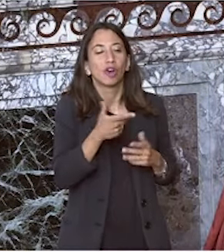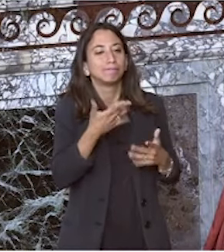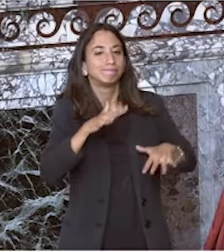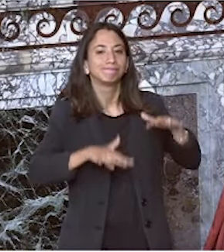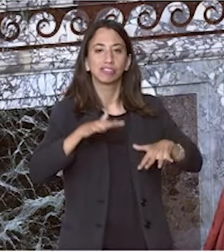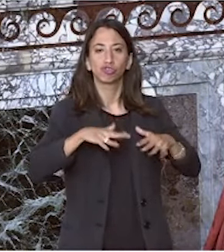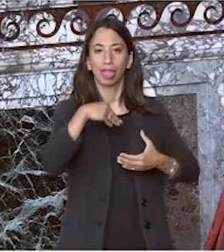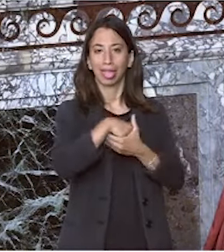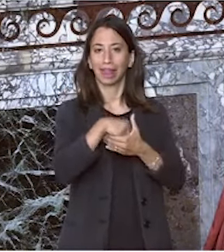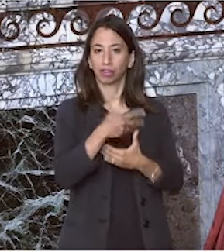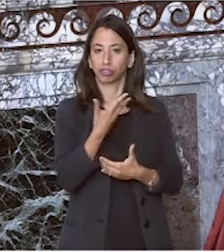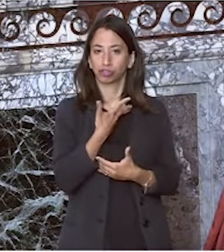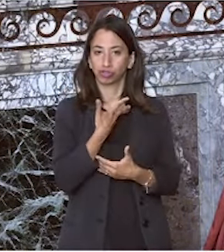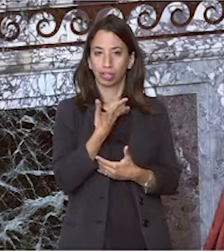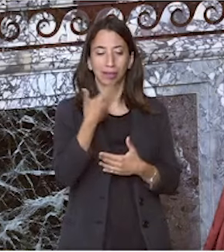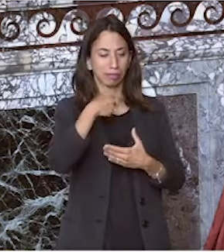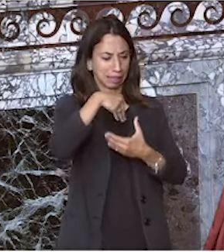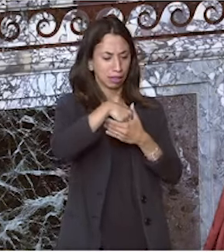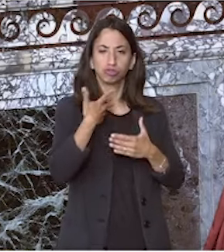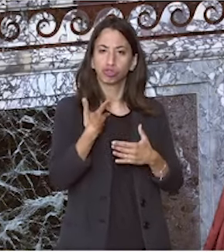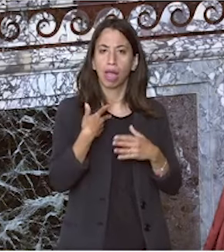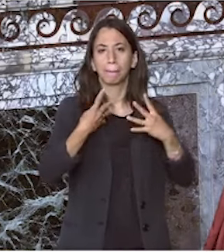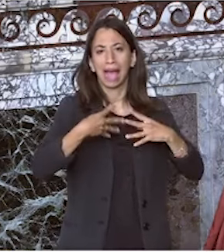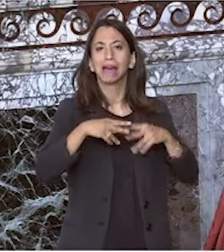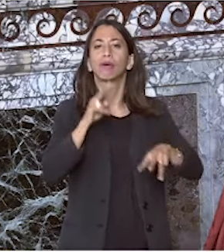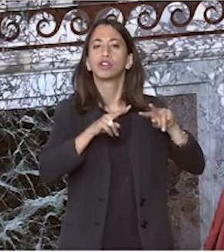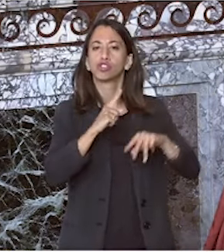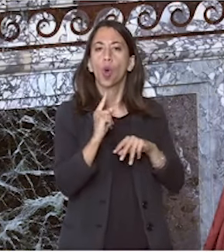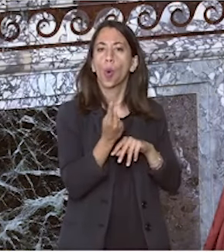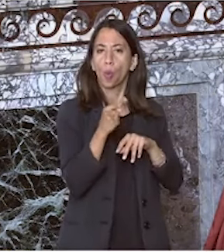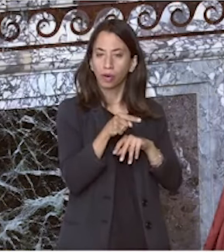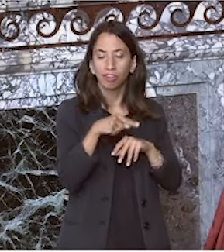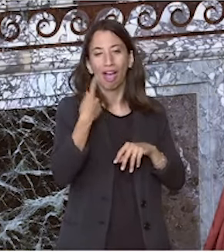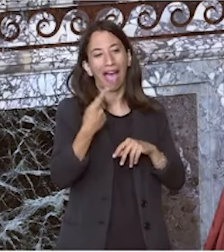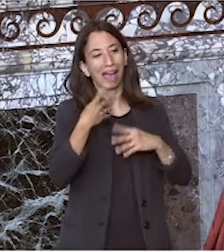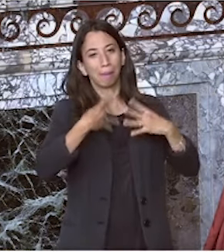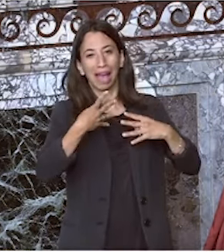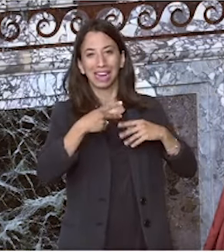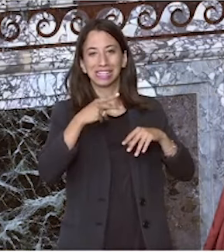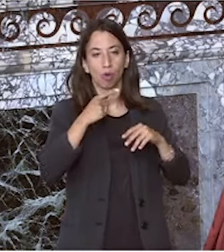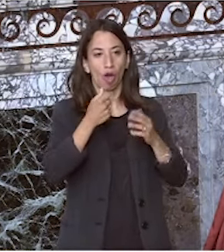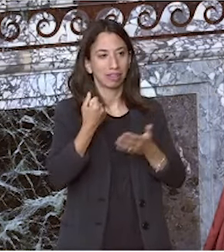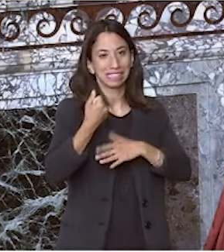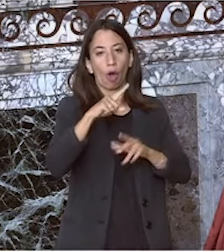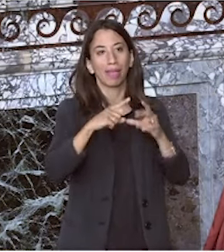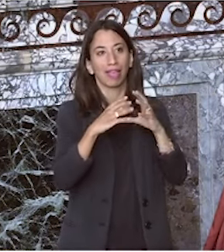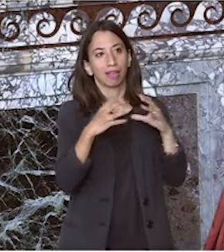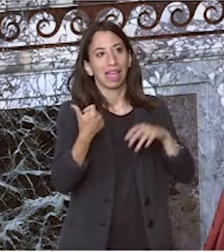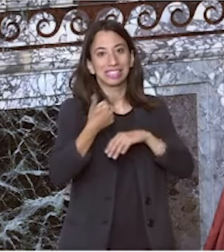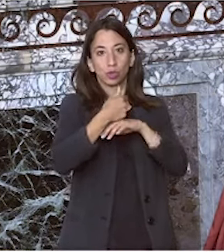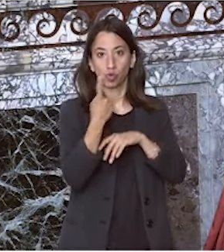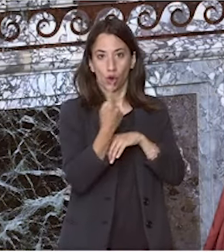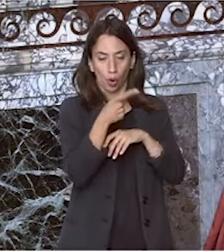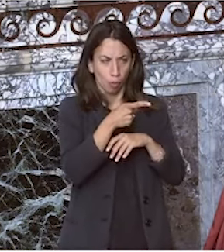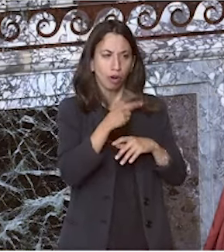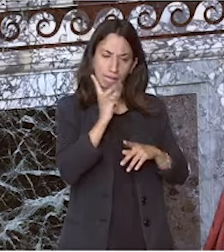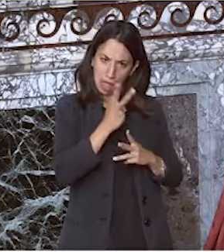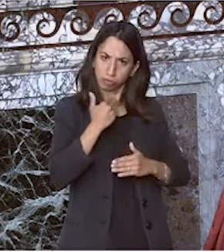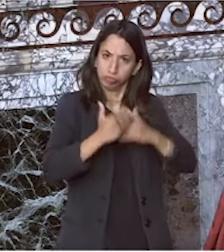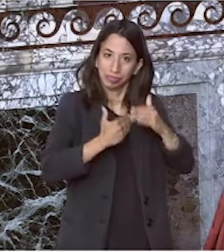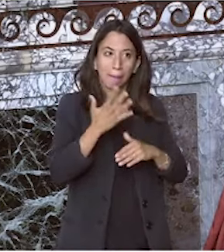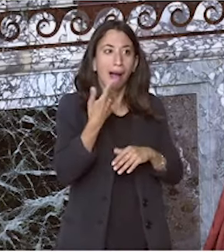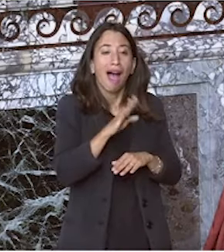L'istituzione del meccanismo di vigilanza unico e del meccanismo di risoluzione unico ha rappresentato un importante progresso,